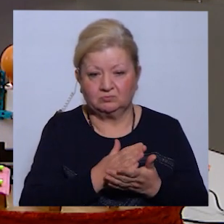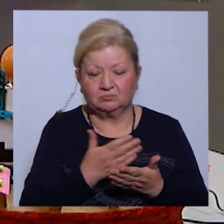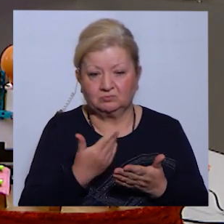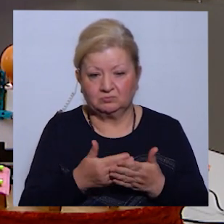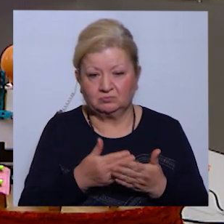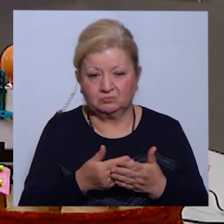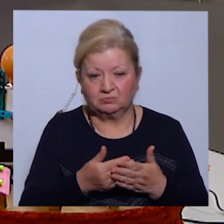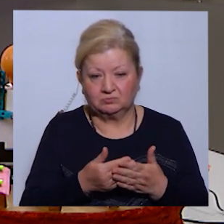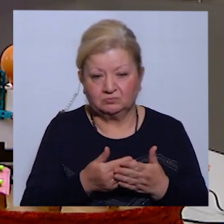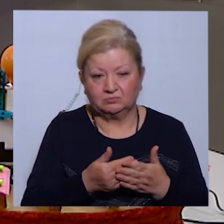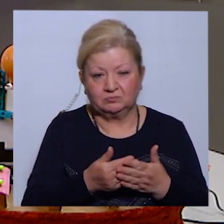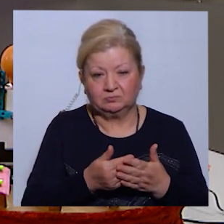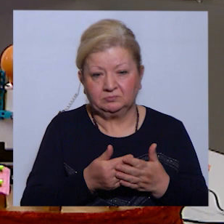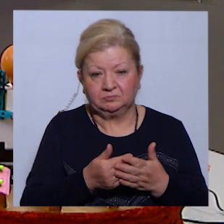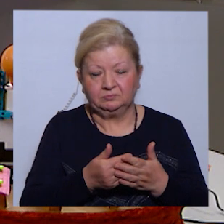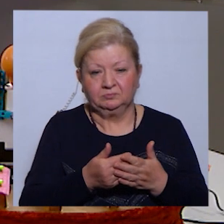მოვიყვანოთ.